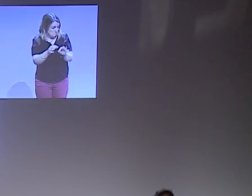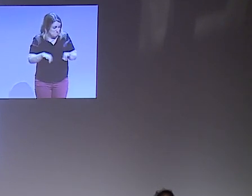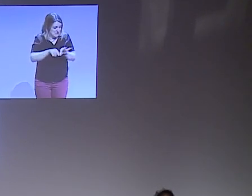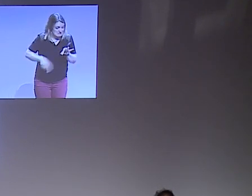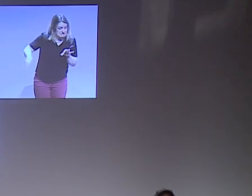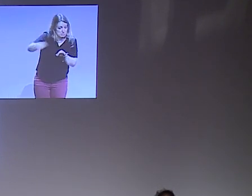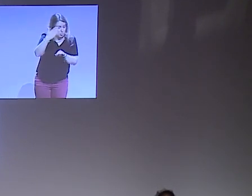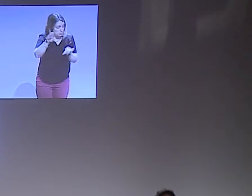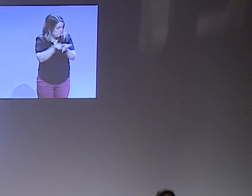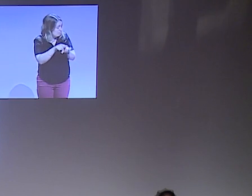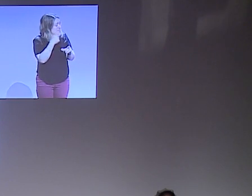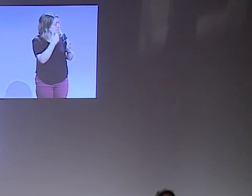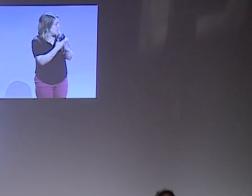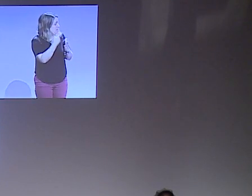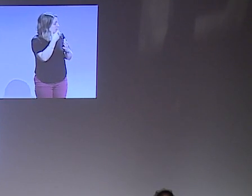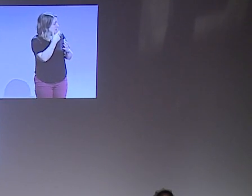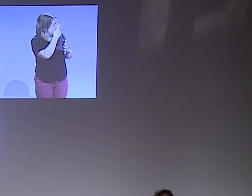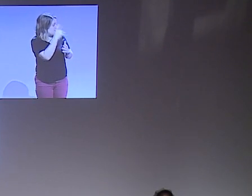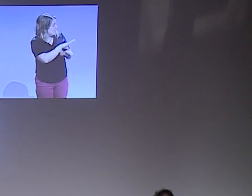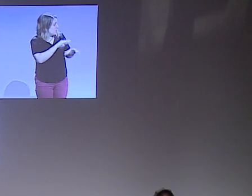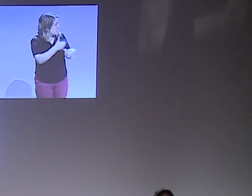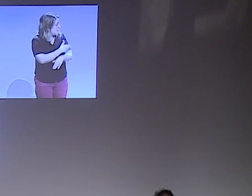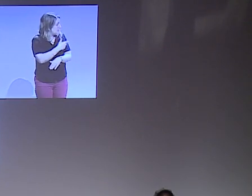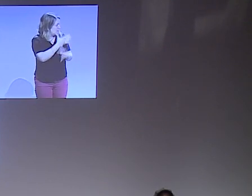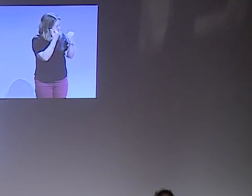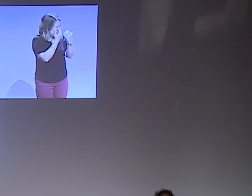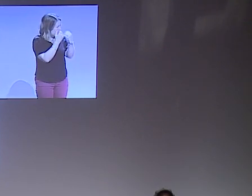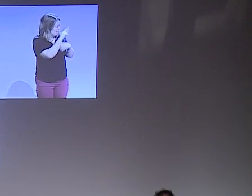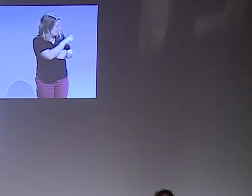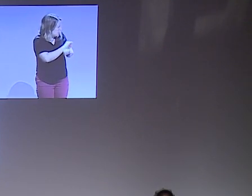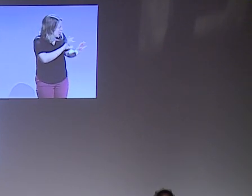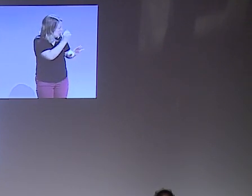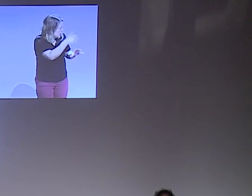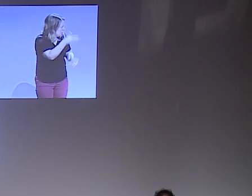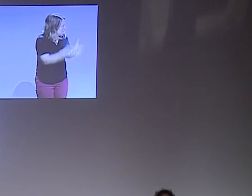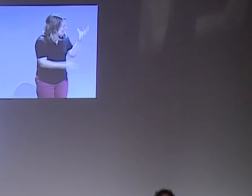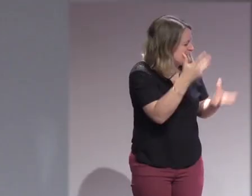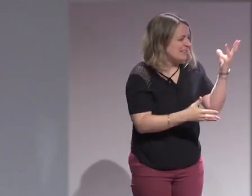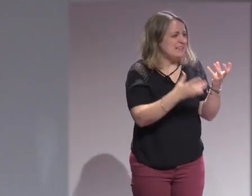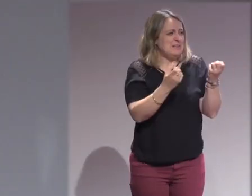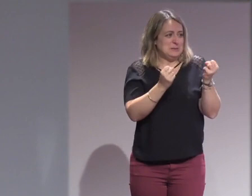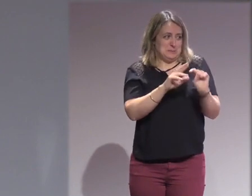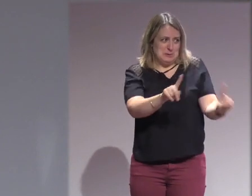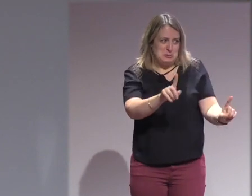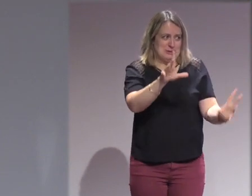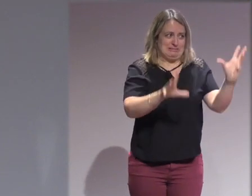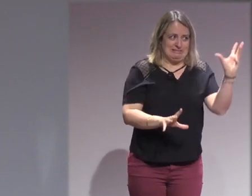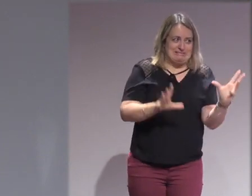pour vous il y a une dimension différente ou je ne sais pas si c'est très clair ma question. Non, je suis pas sûre, mais